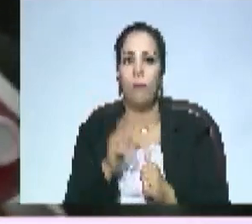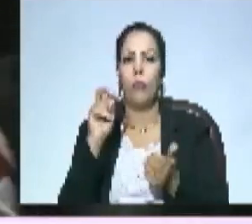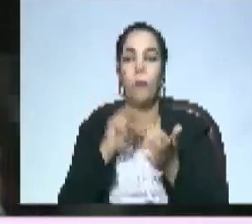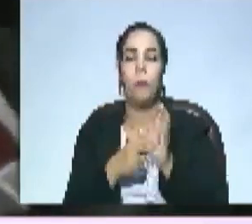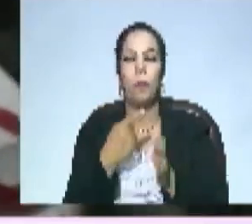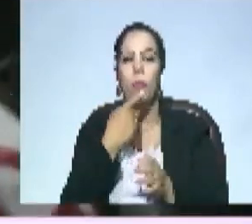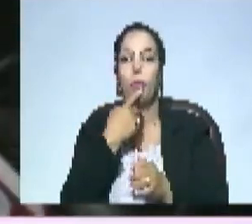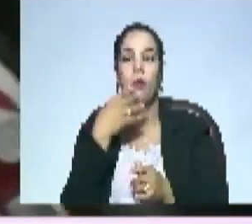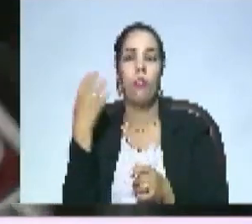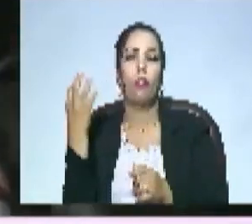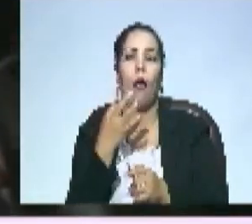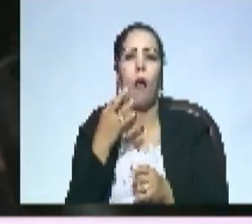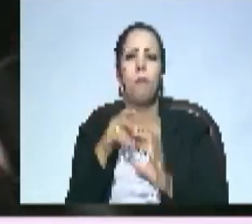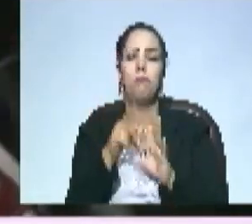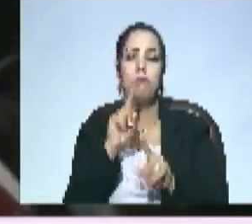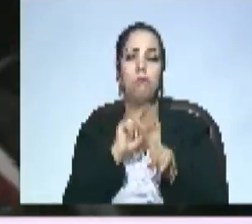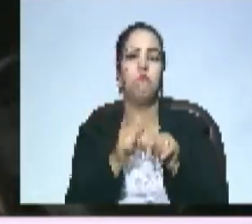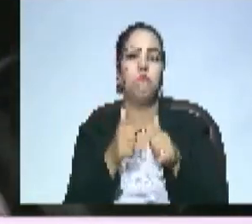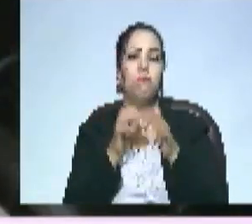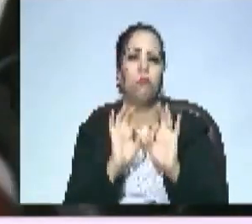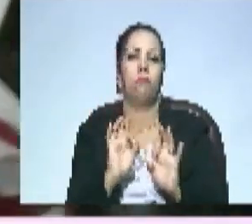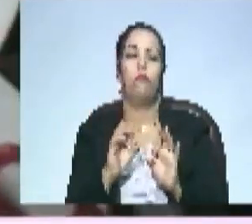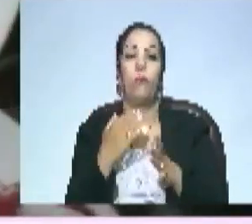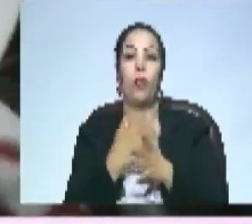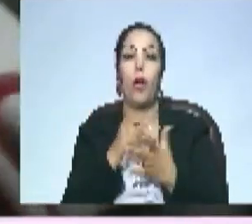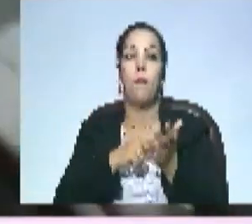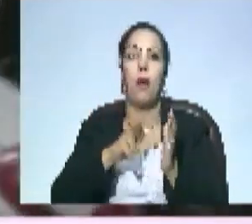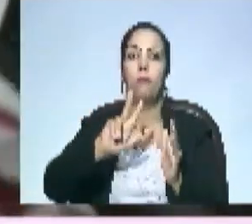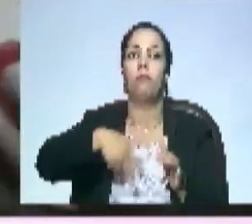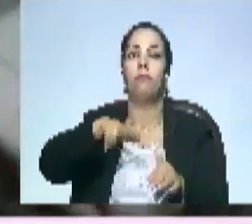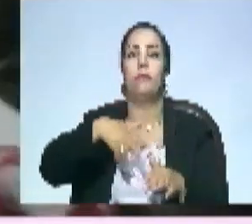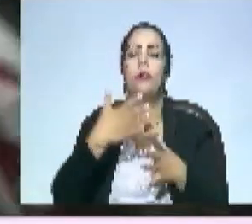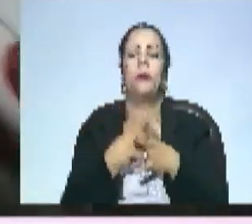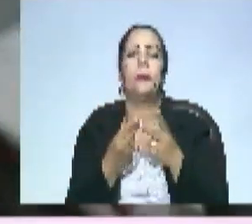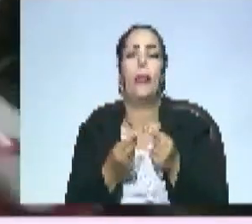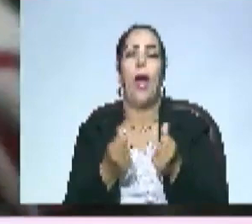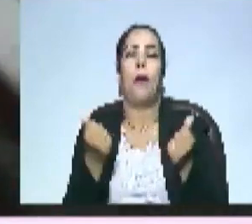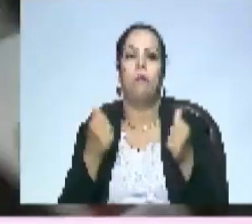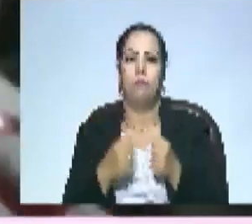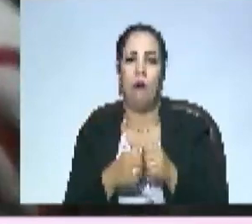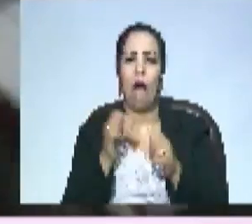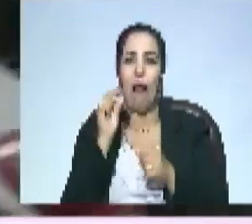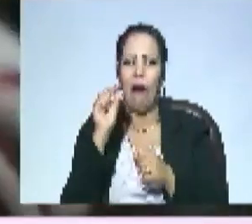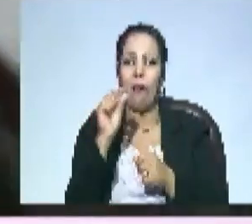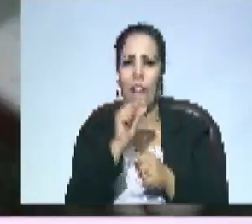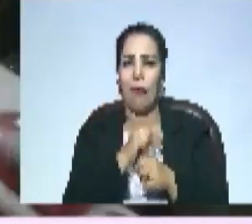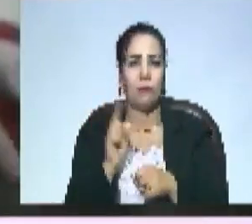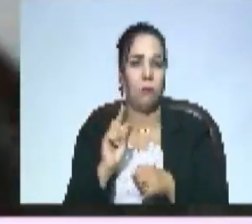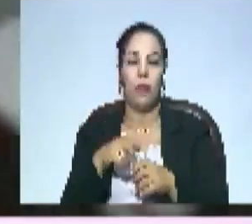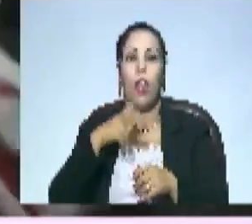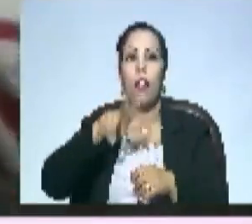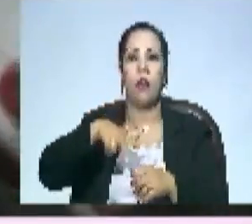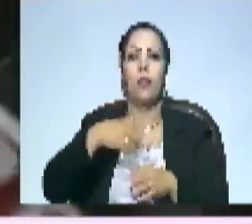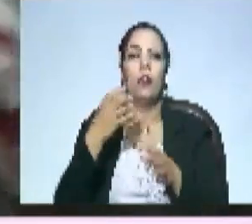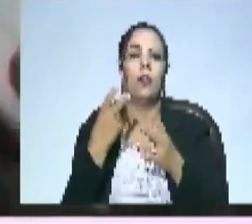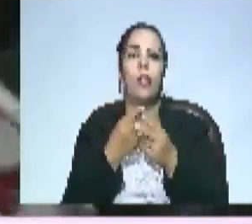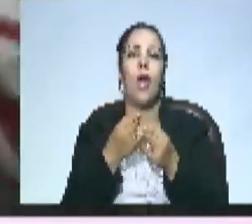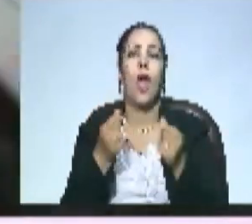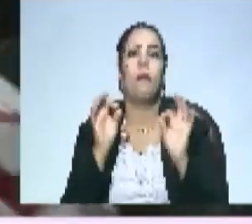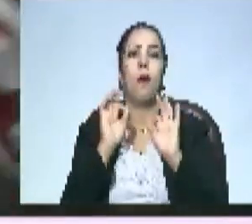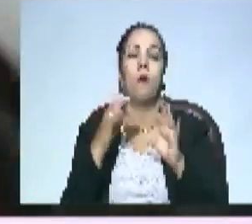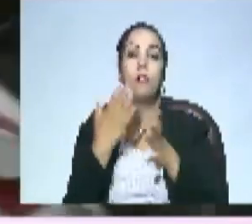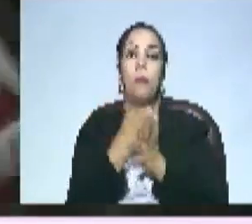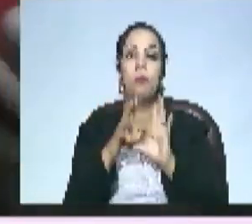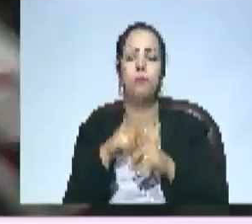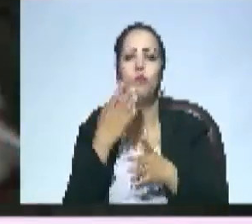بتدينا الطعم القيم لوحده هضربها بقى عشان انعمها عشان تاخد معايا